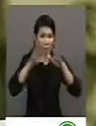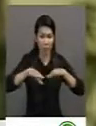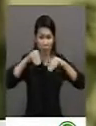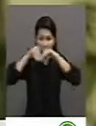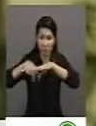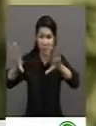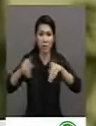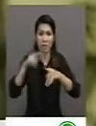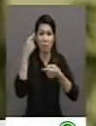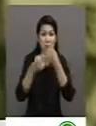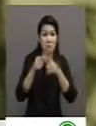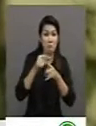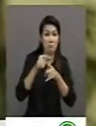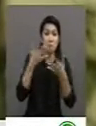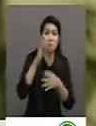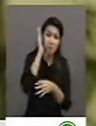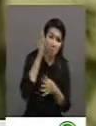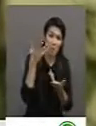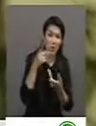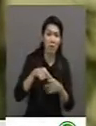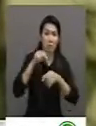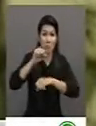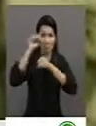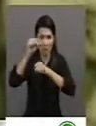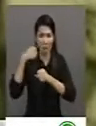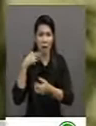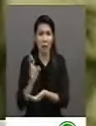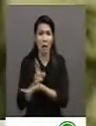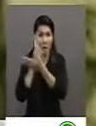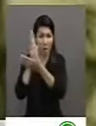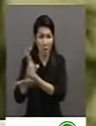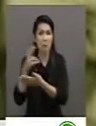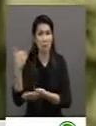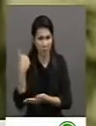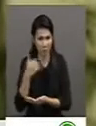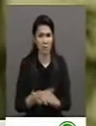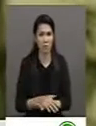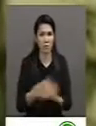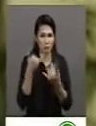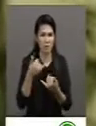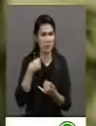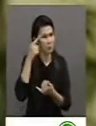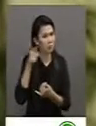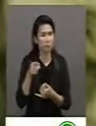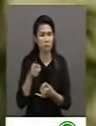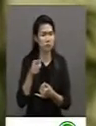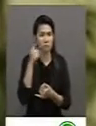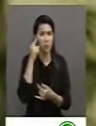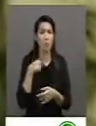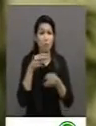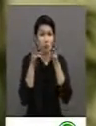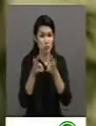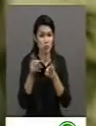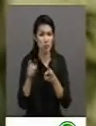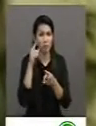ภาพเพื่อนผู้ชายด้วยและมีการประกาศให้รางวัลสำหรับคนที่ตามตัวเจอนะคะเราก็คิดว่าเป็นวิธีการซึ่งมันจะท